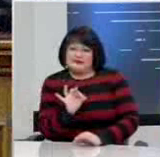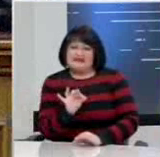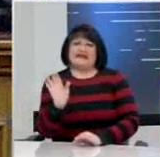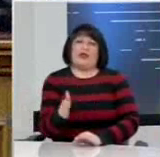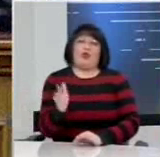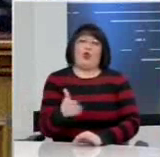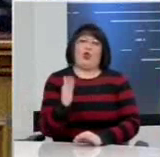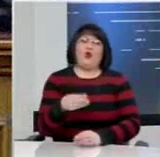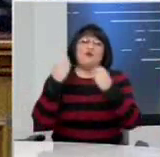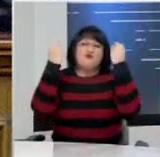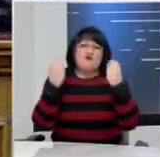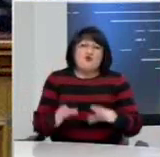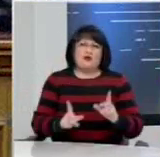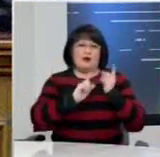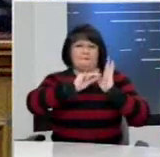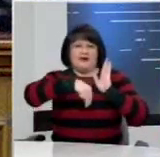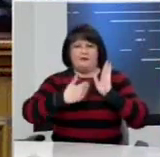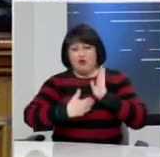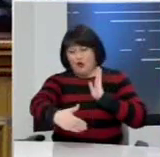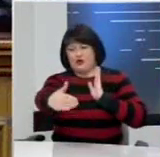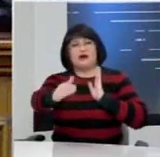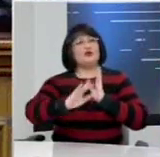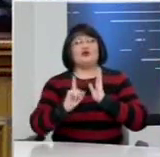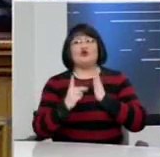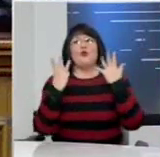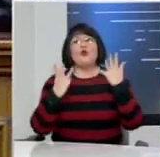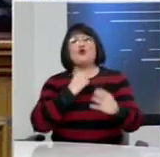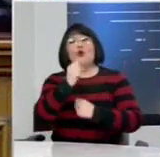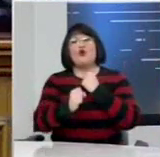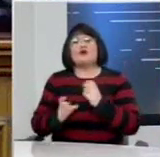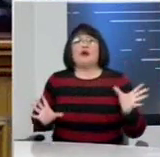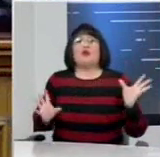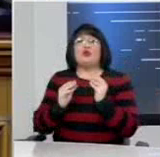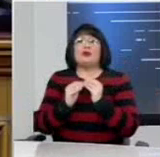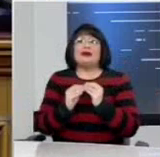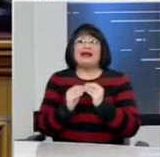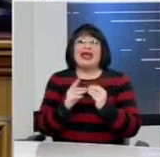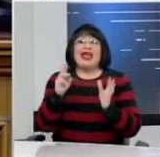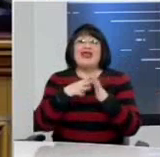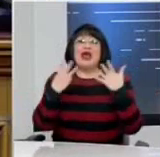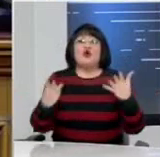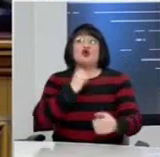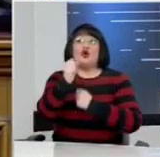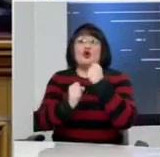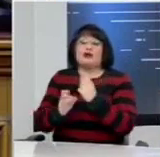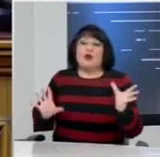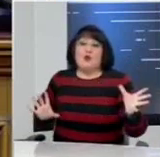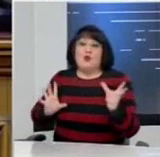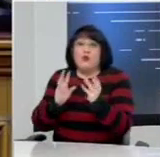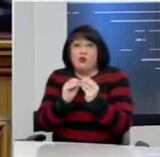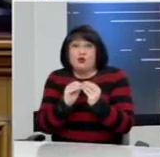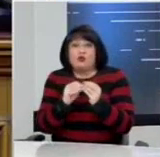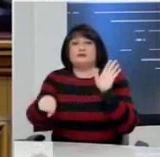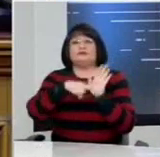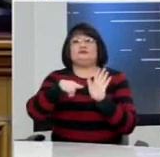όχι από τα χρόνια του Μνημονίου, όχι των τελευταίων 8 ετών, των τελευταίων 18 ετών. Με